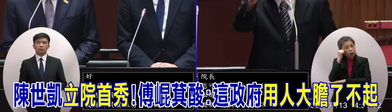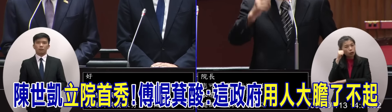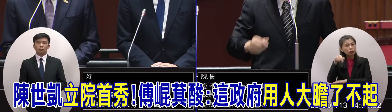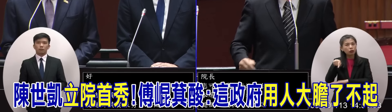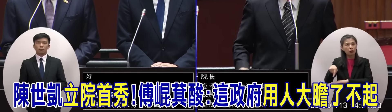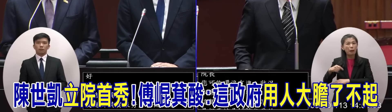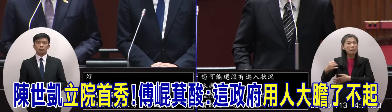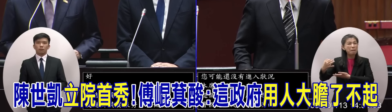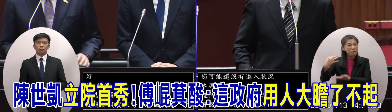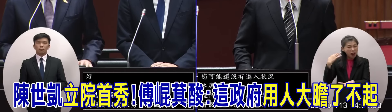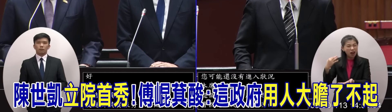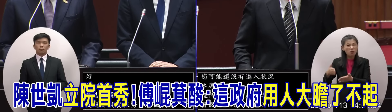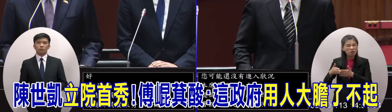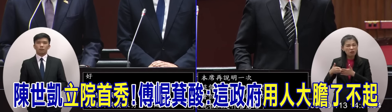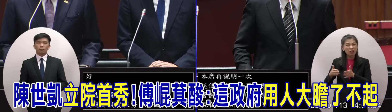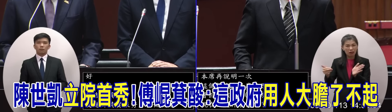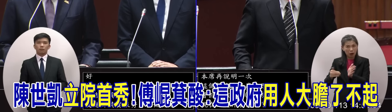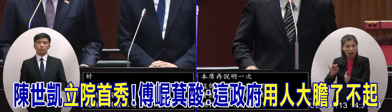将近1000家，